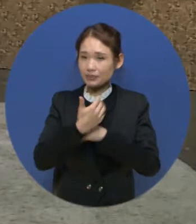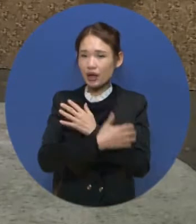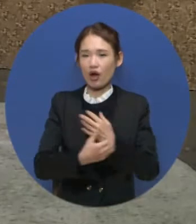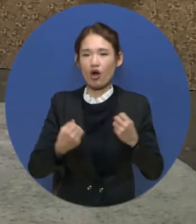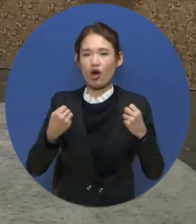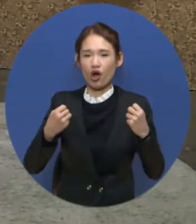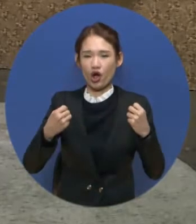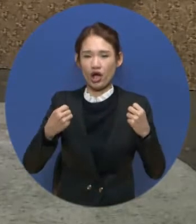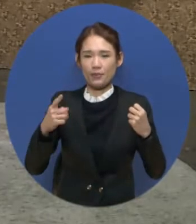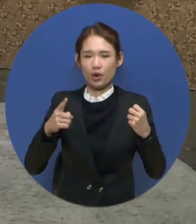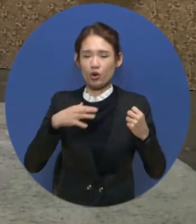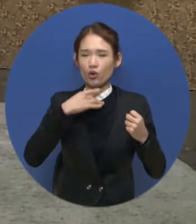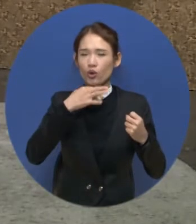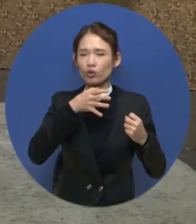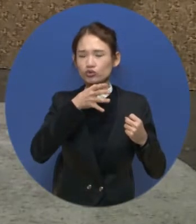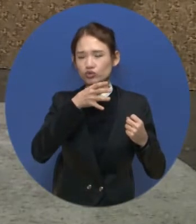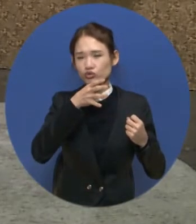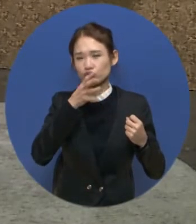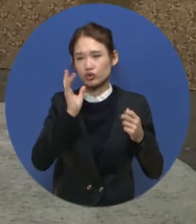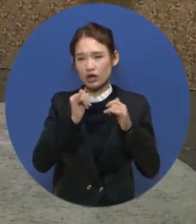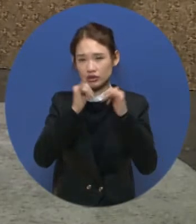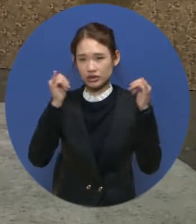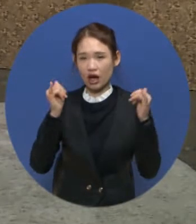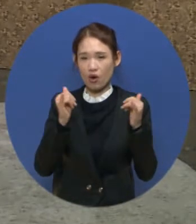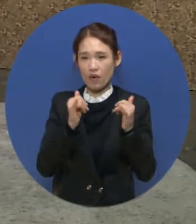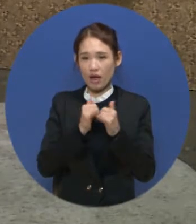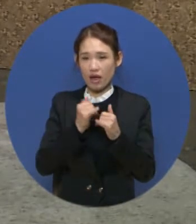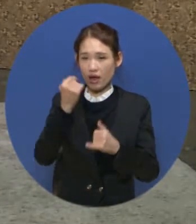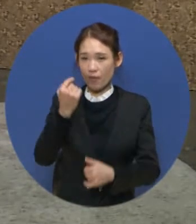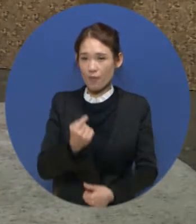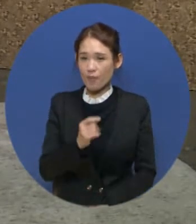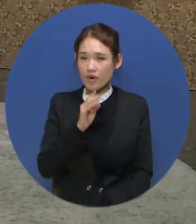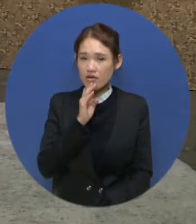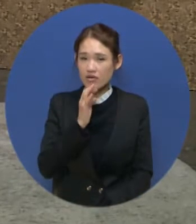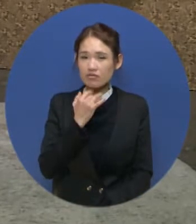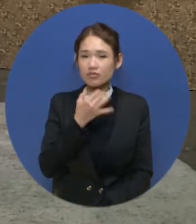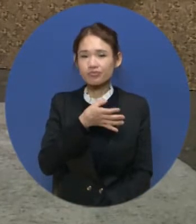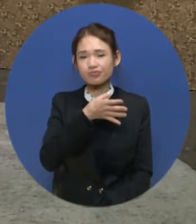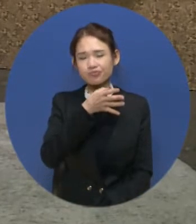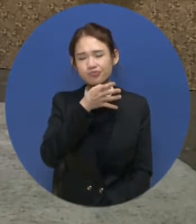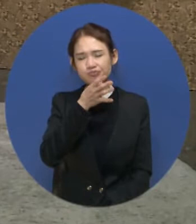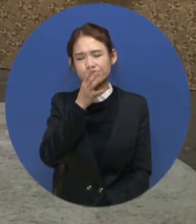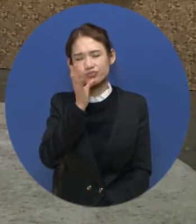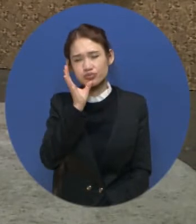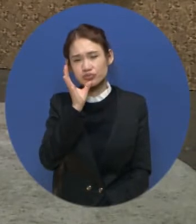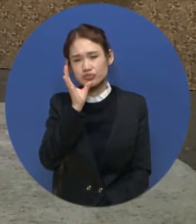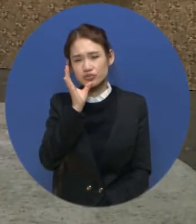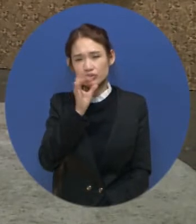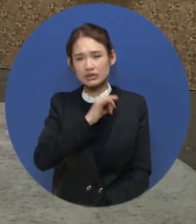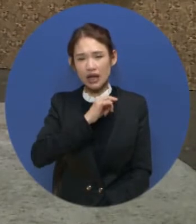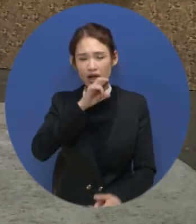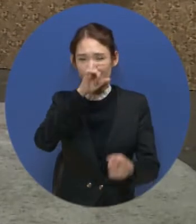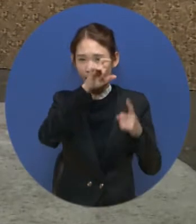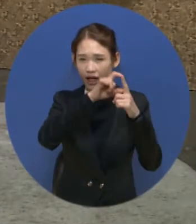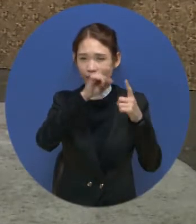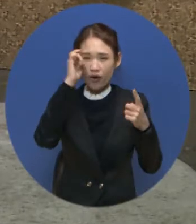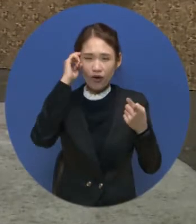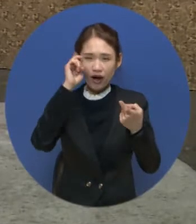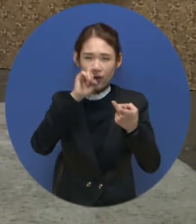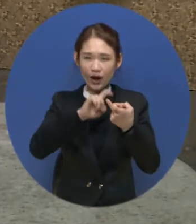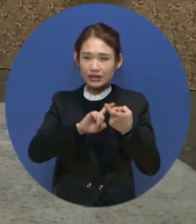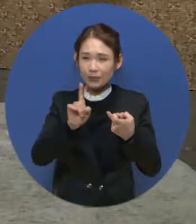이제 고령화 사회가 오지 않습니까? 그죠? 네. 연세 드시면 제일 관심 있는 단어가 하나가 있어요.